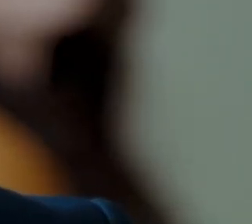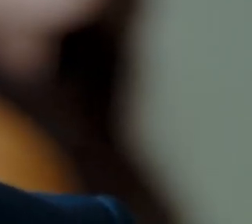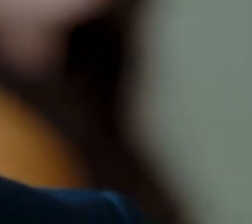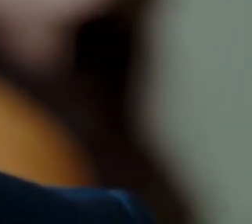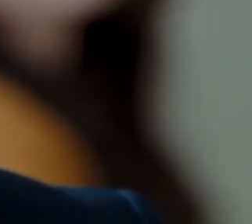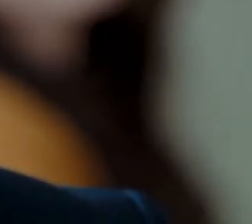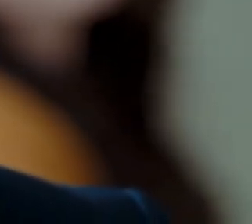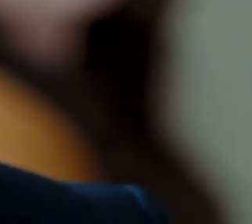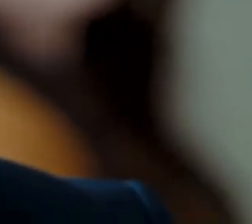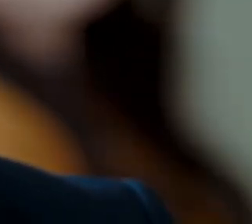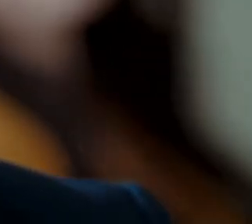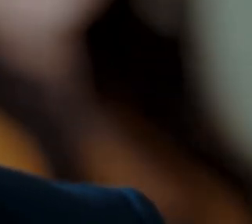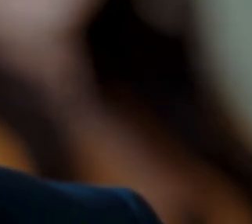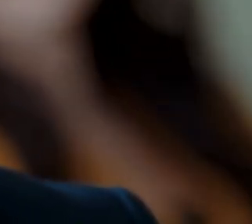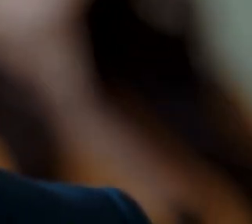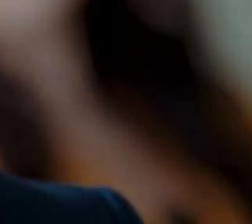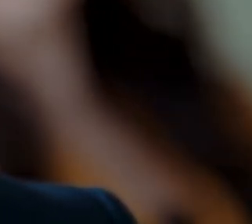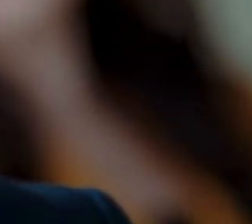Hamza'da. Hamza düşünüyor.